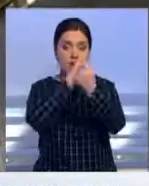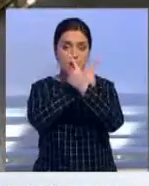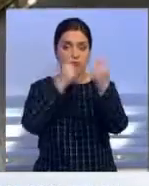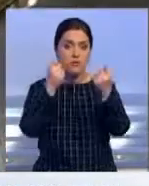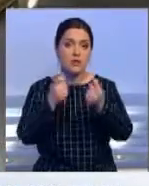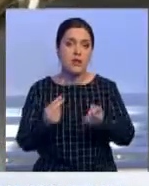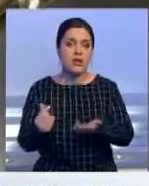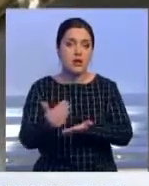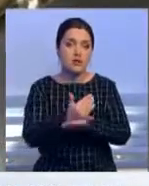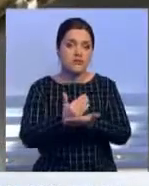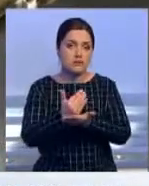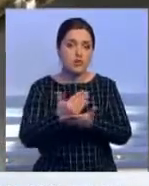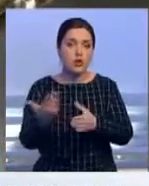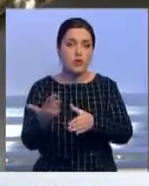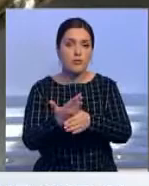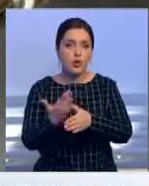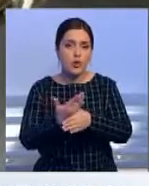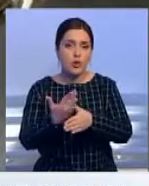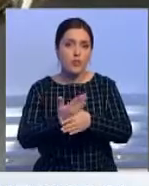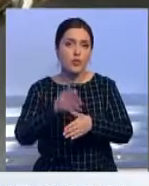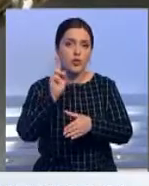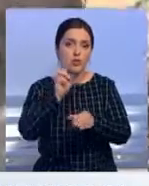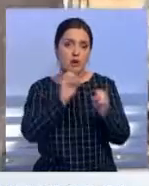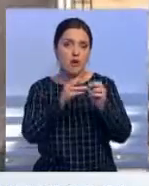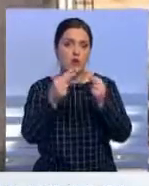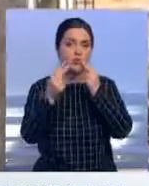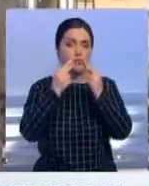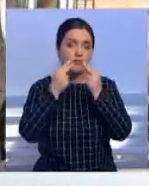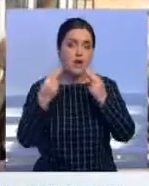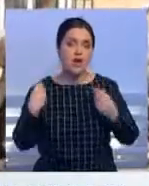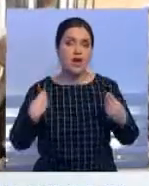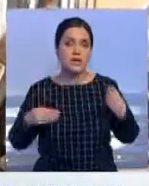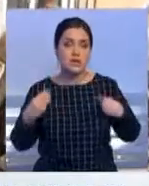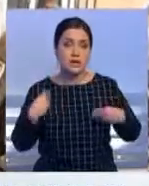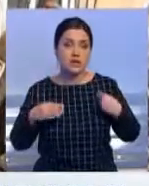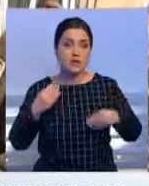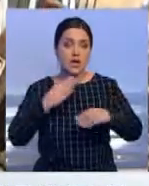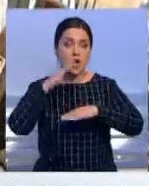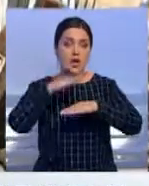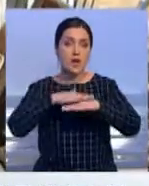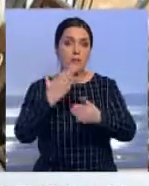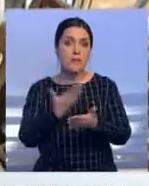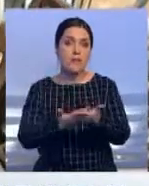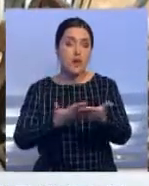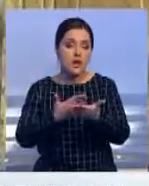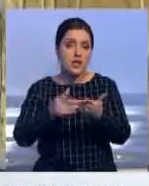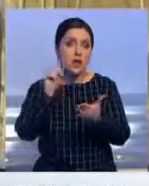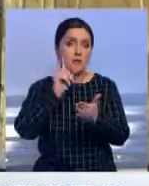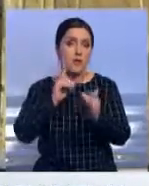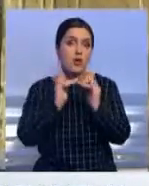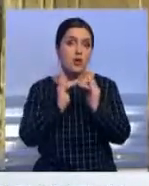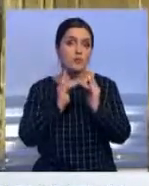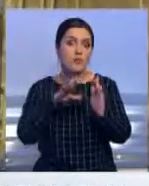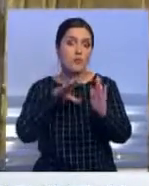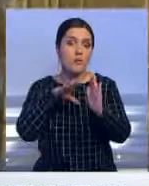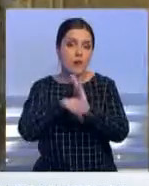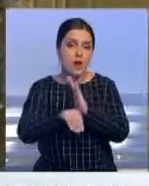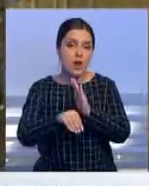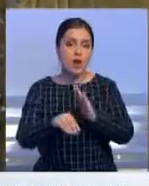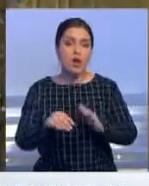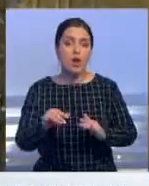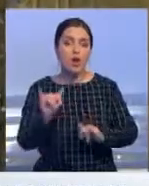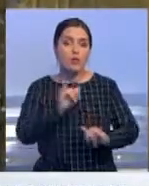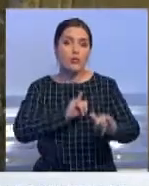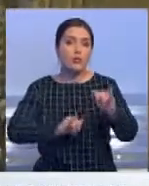помощи погорельцам. Неравнодушные жители несут пострадавшим продукты и одежду. В акимате объяснили, расселение в общежитии мера временная, а